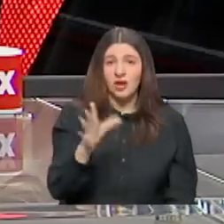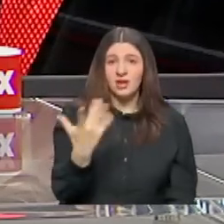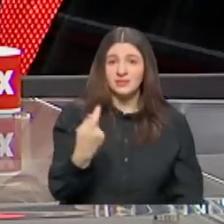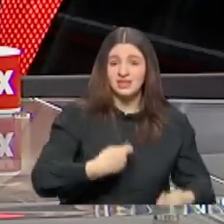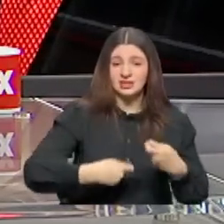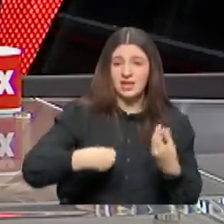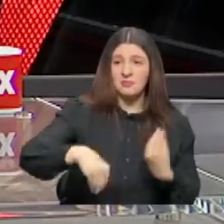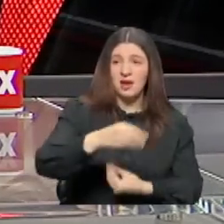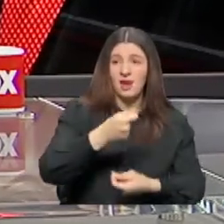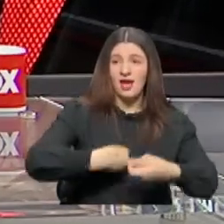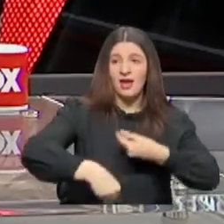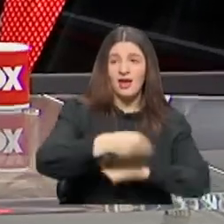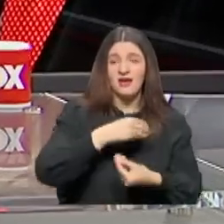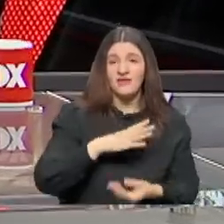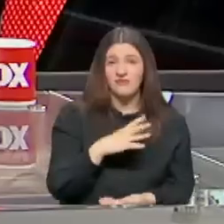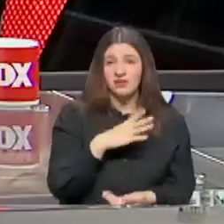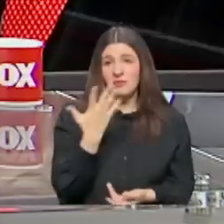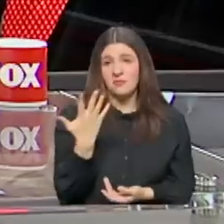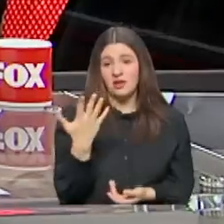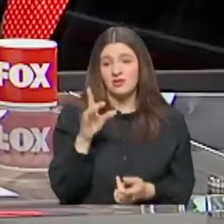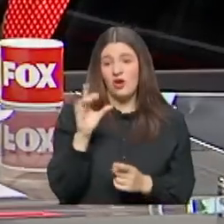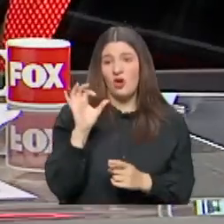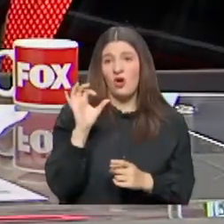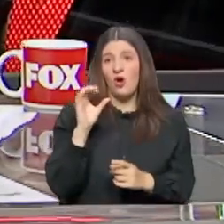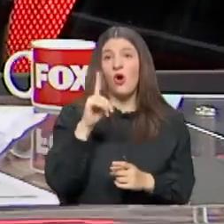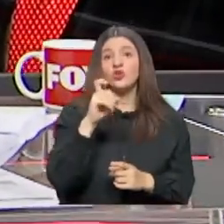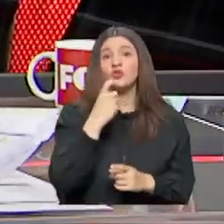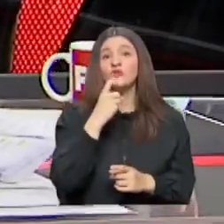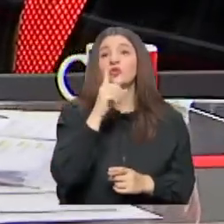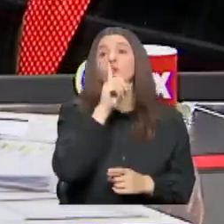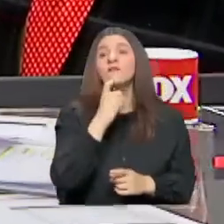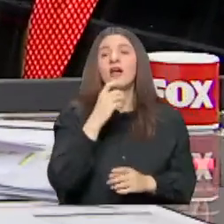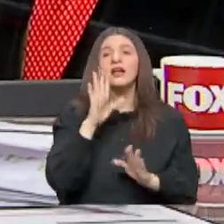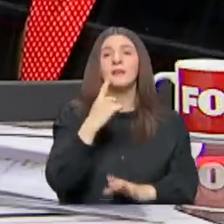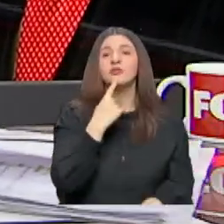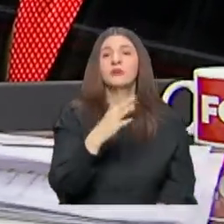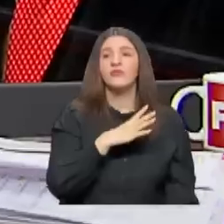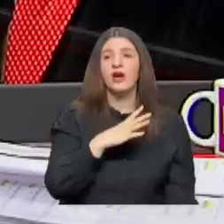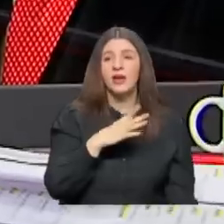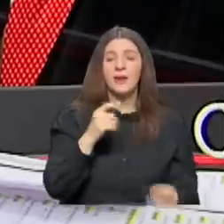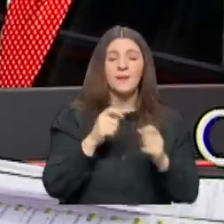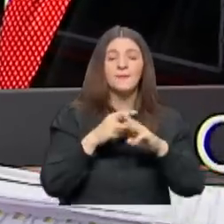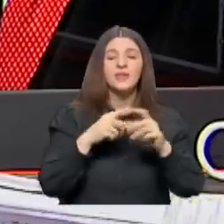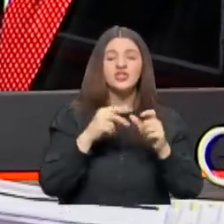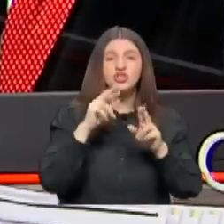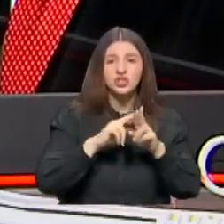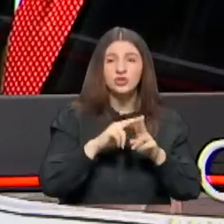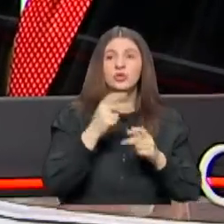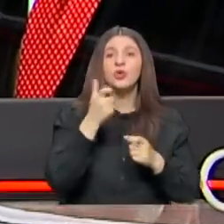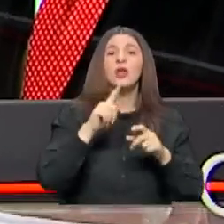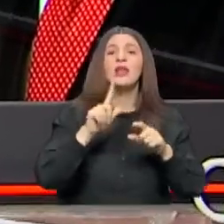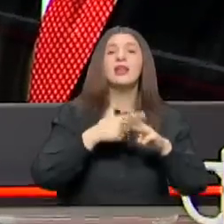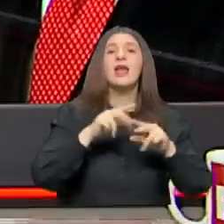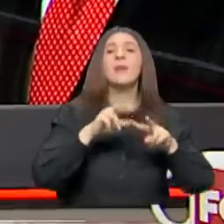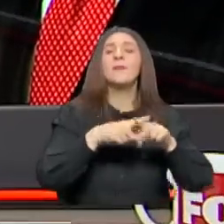bir sermayesi var. Şimdi bir Osmanlı 19. yüzyıldan kalan bir deyim var. Beşik uleması diye.